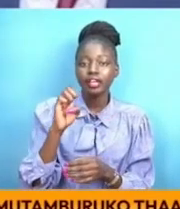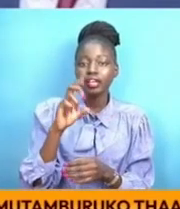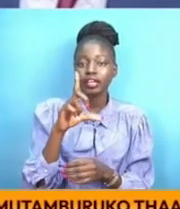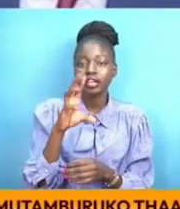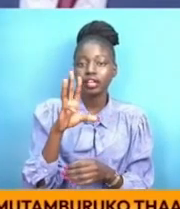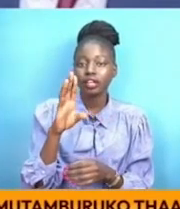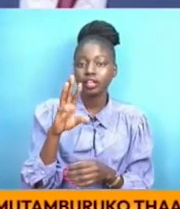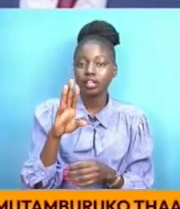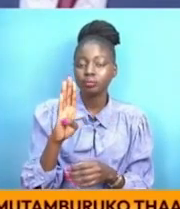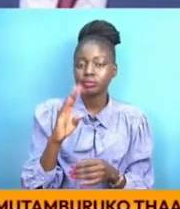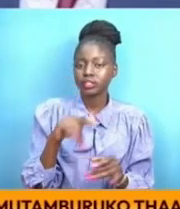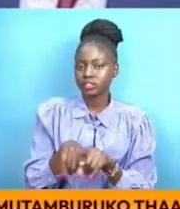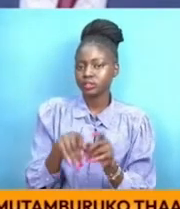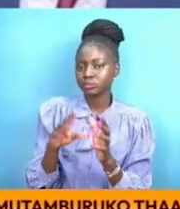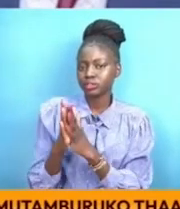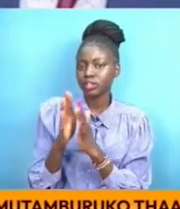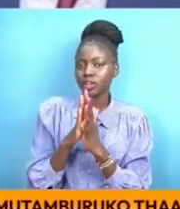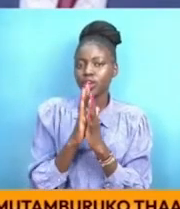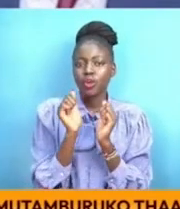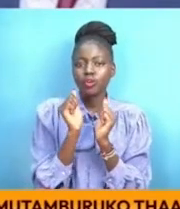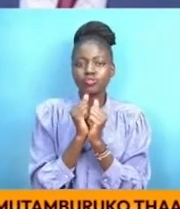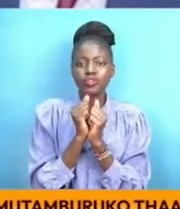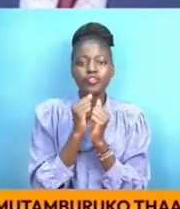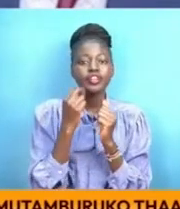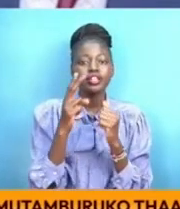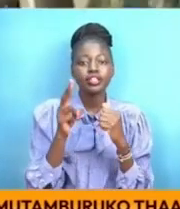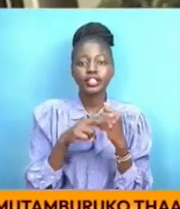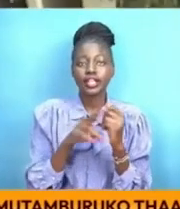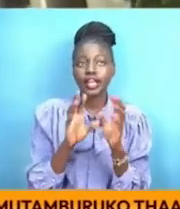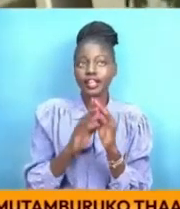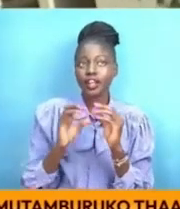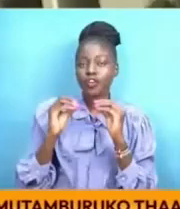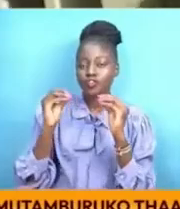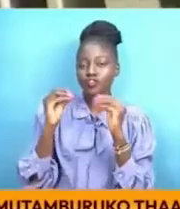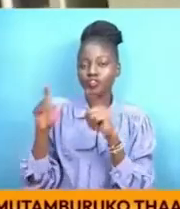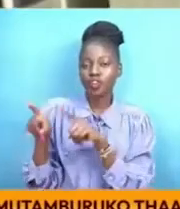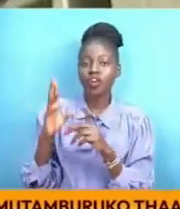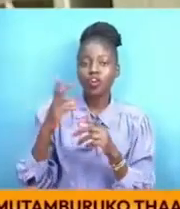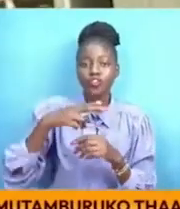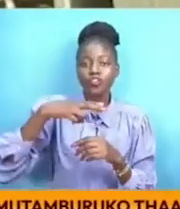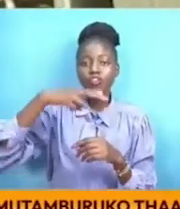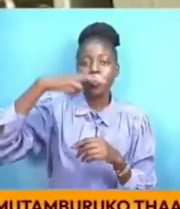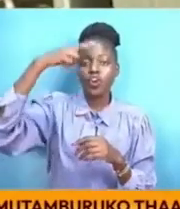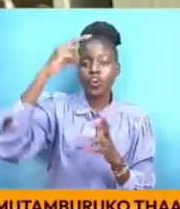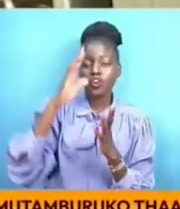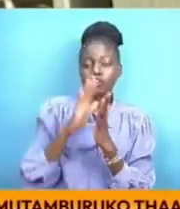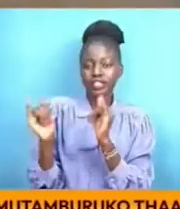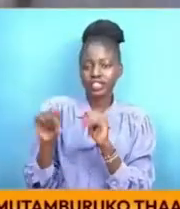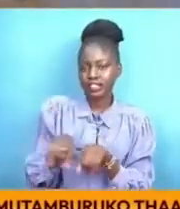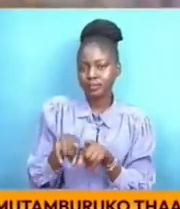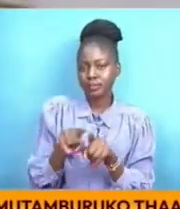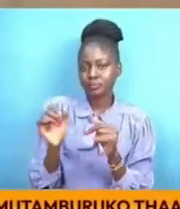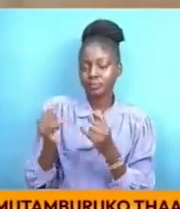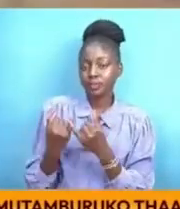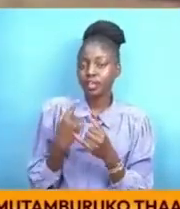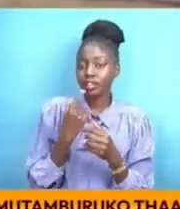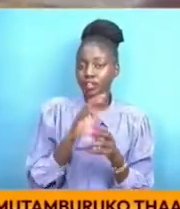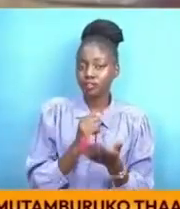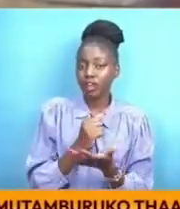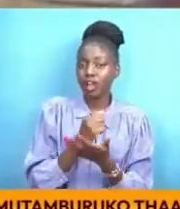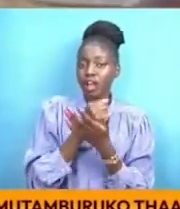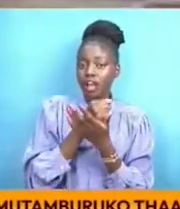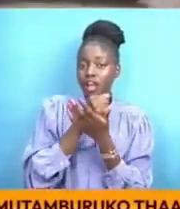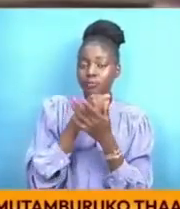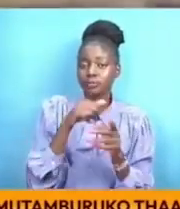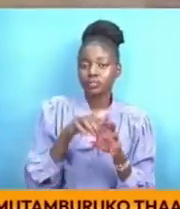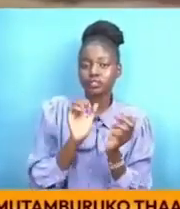bilioni 17 ikirugamirira mathomo kuri arutwo a ngathi ya iguru oho niguo guteithiriria hari